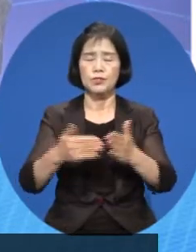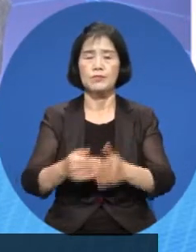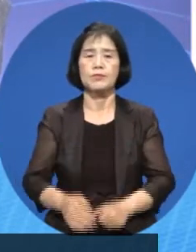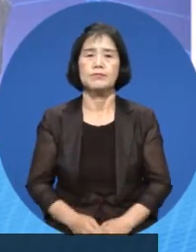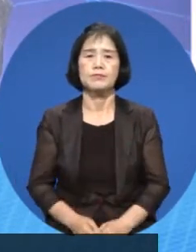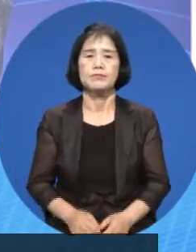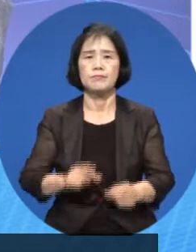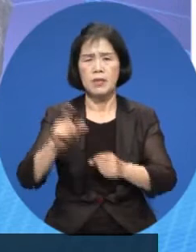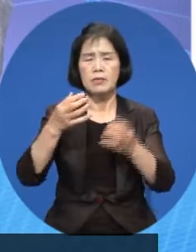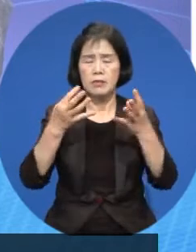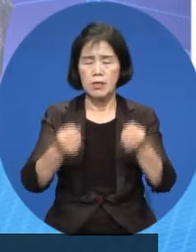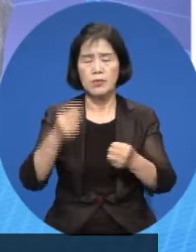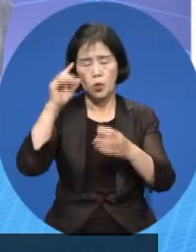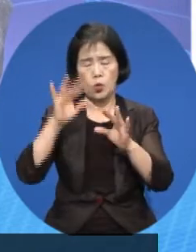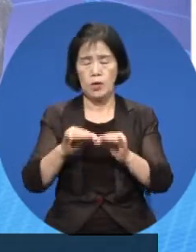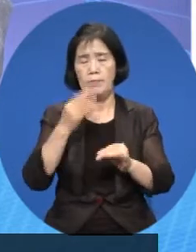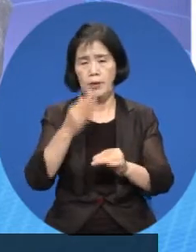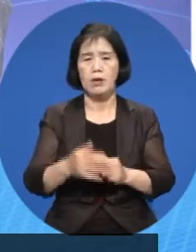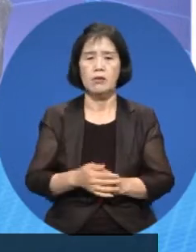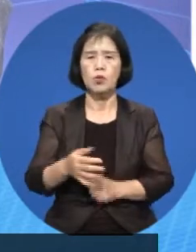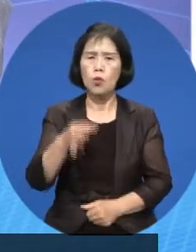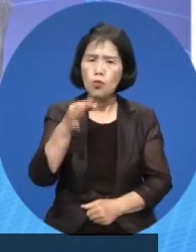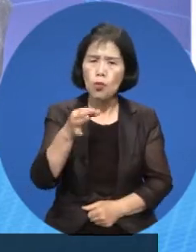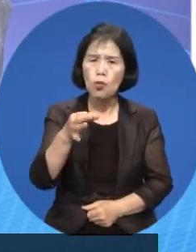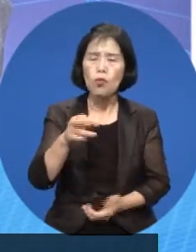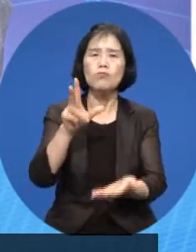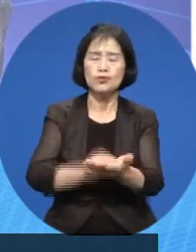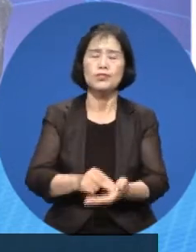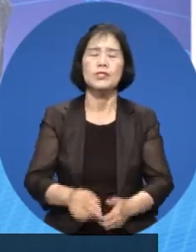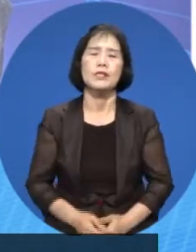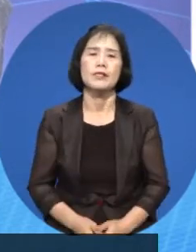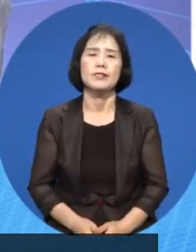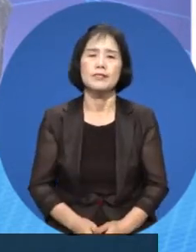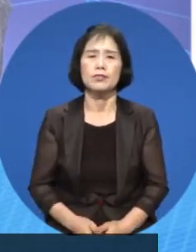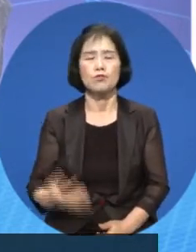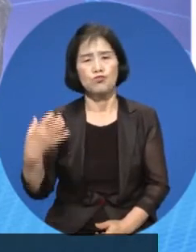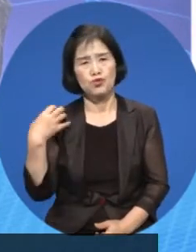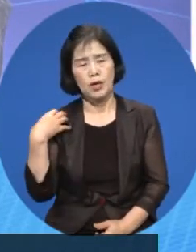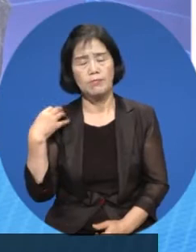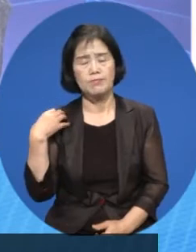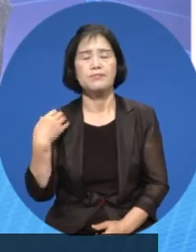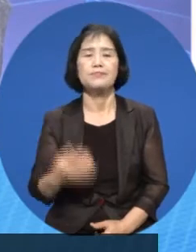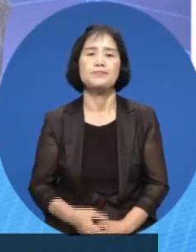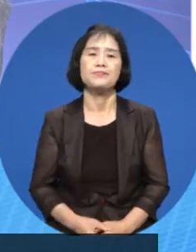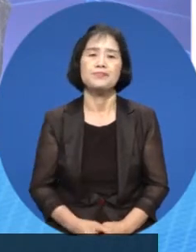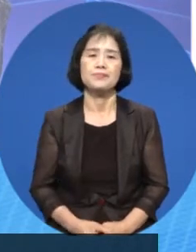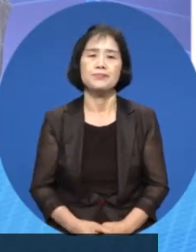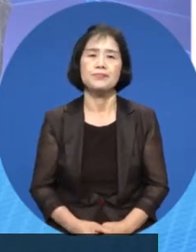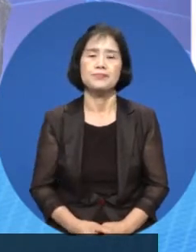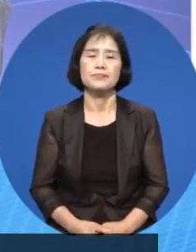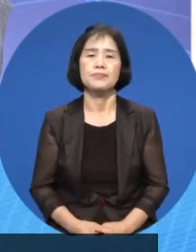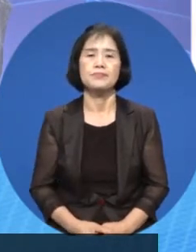많은 분들 공감을 하실겁니다 만 돈 또 재정의 들어가는 문제입니다 분명히 좀 부담이 있지 않겠느냐 이것을 우려 하실 수